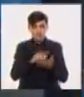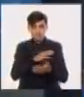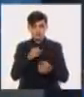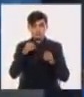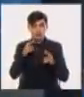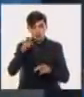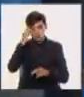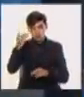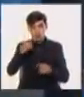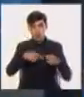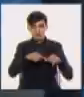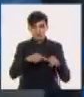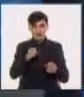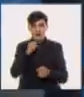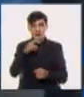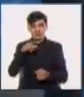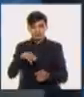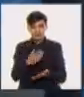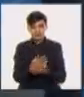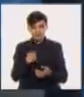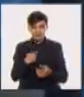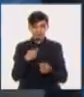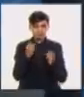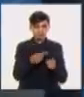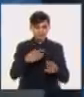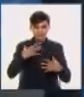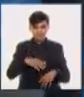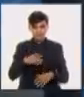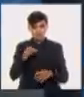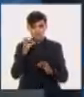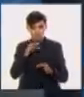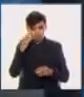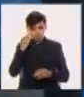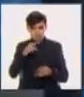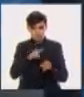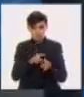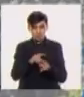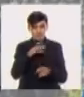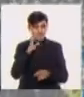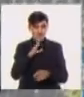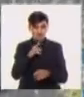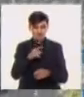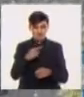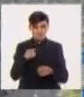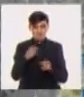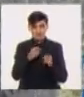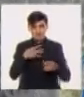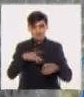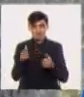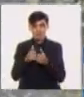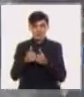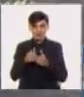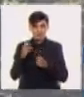органы. Есть акт отбора проб, который подтвердил, что сброс неизвестного происхождения и предположительно талая вода. На место вновь